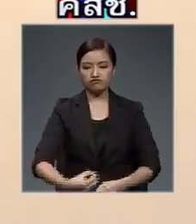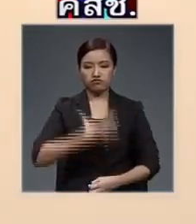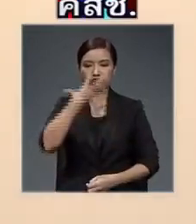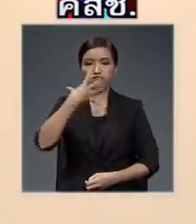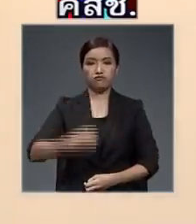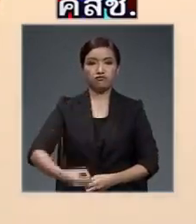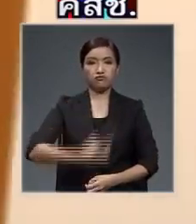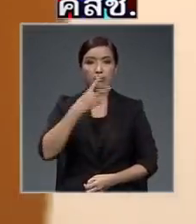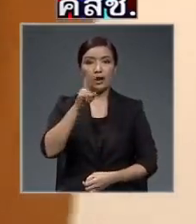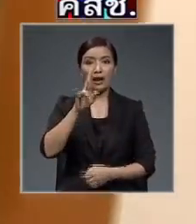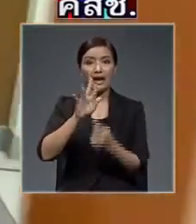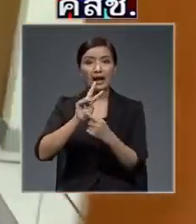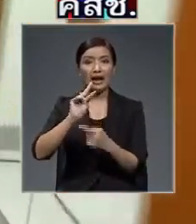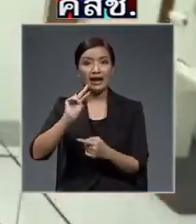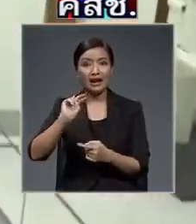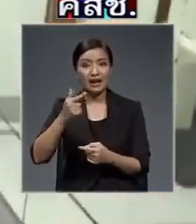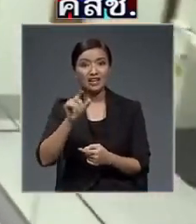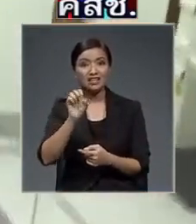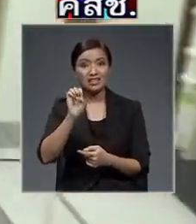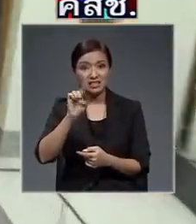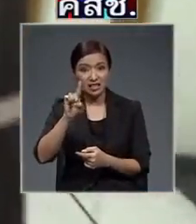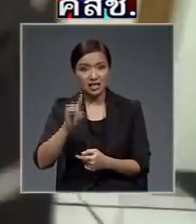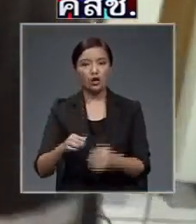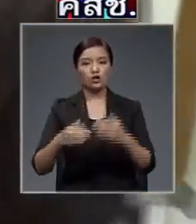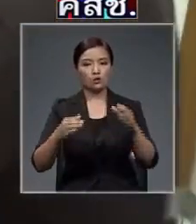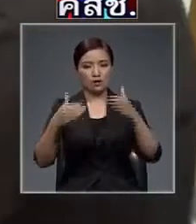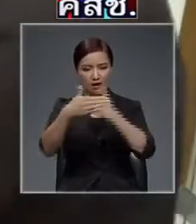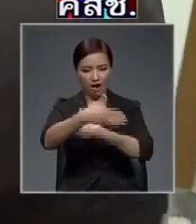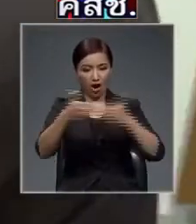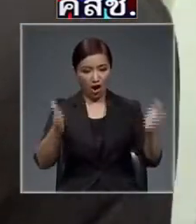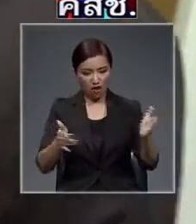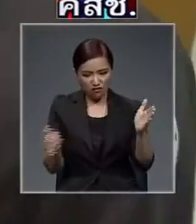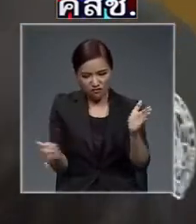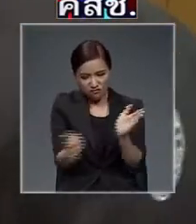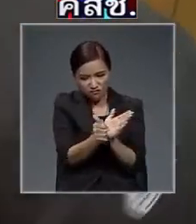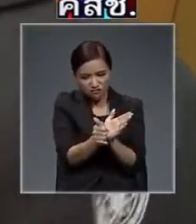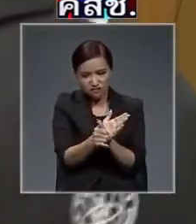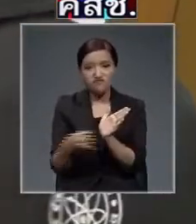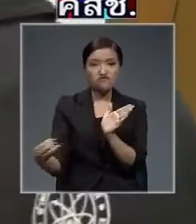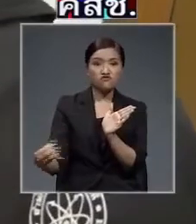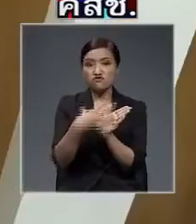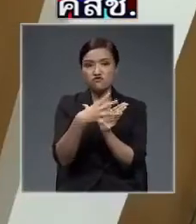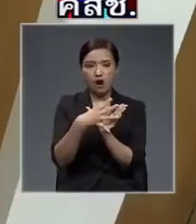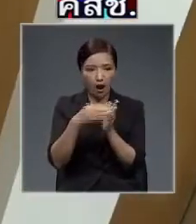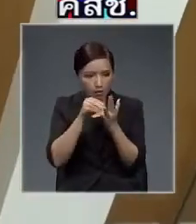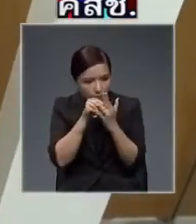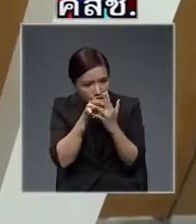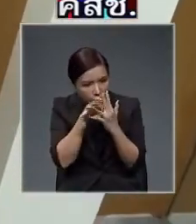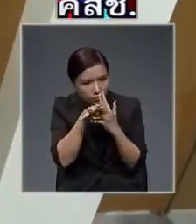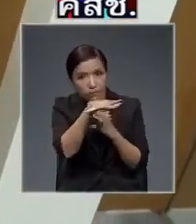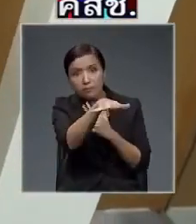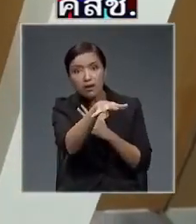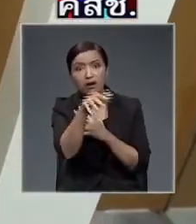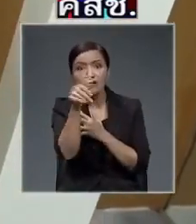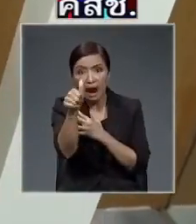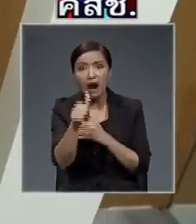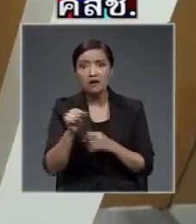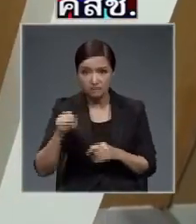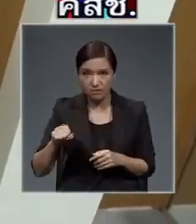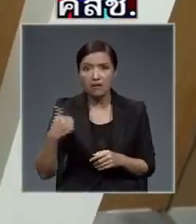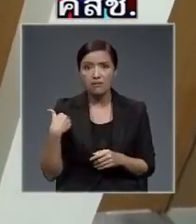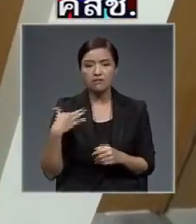ะออกไปข้างนอกห้องนั้นได้ซึ่งจริงๆบางทีเดี๋ยวนี้คลินิกอยู่ในบริเวณย่านชุมชนนะคะ